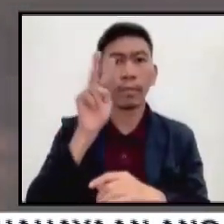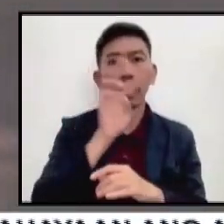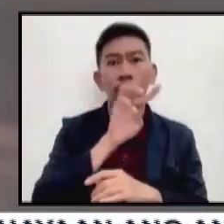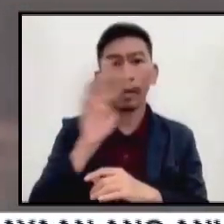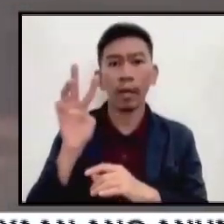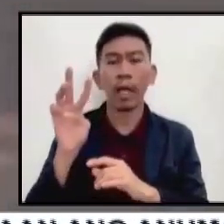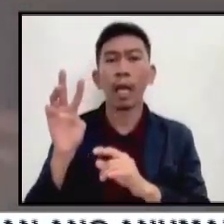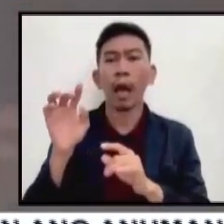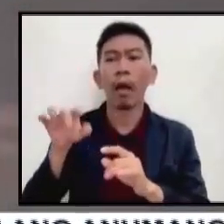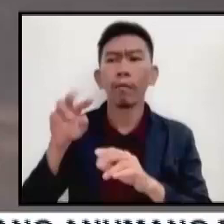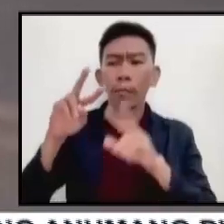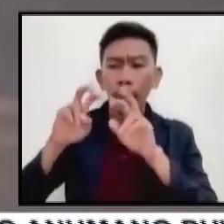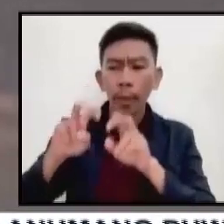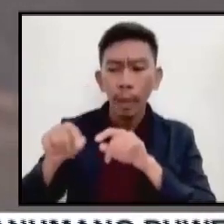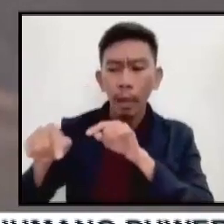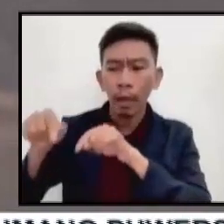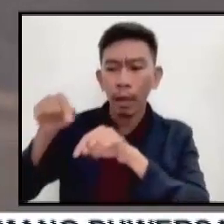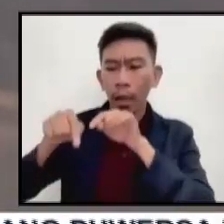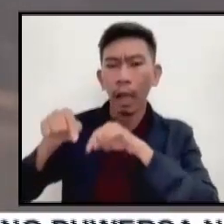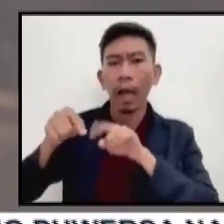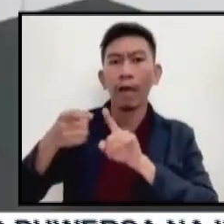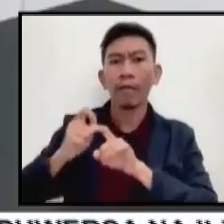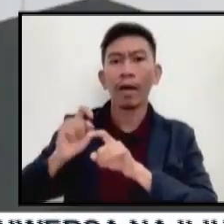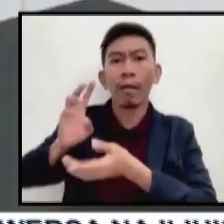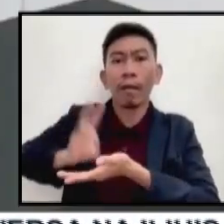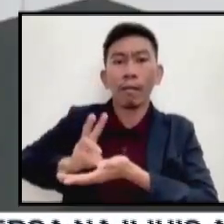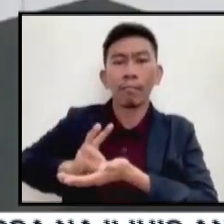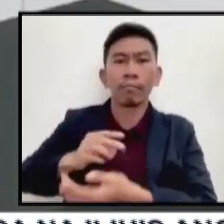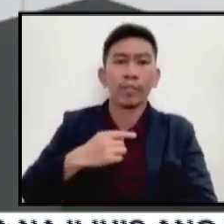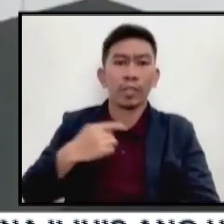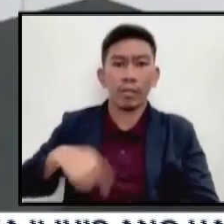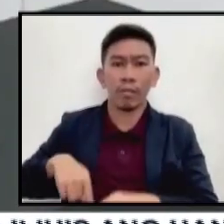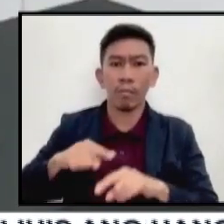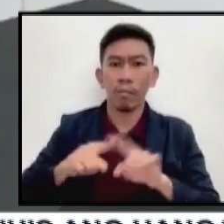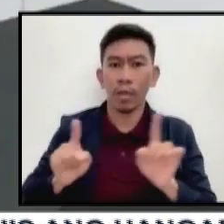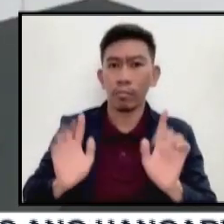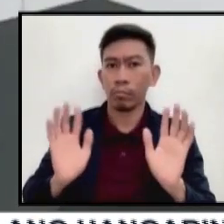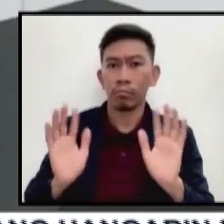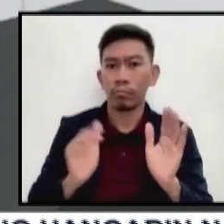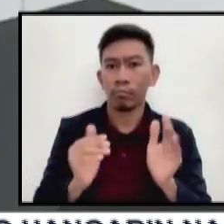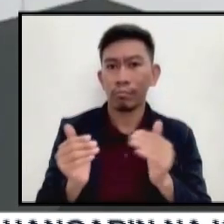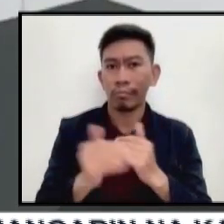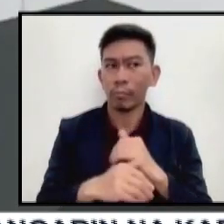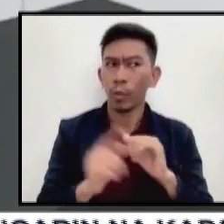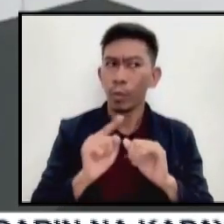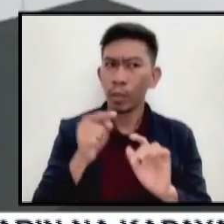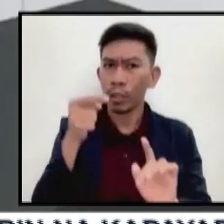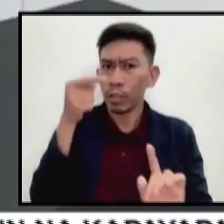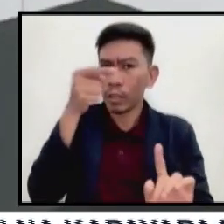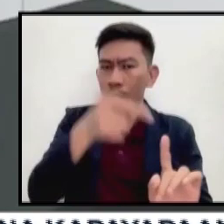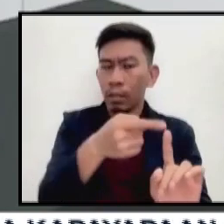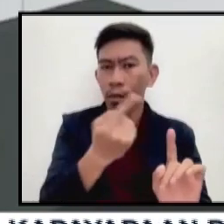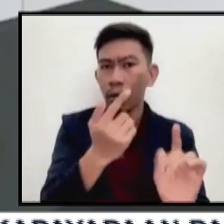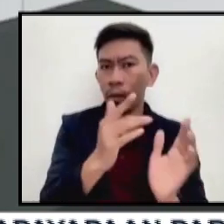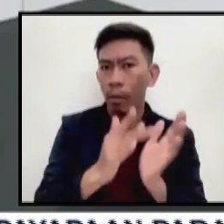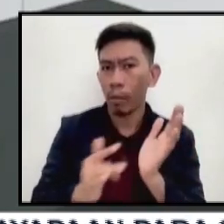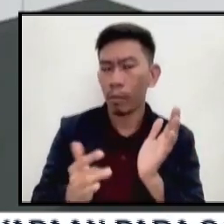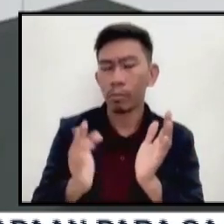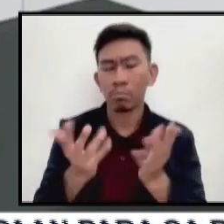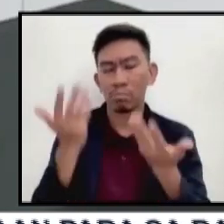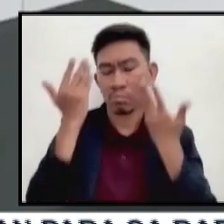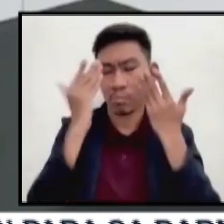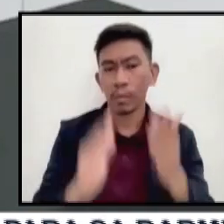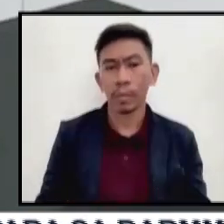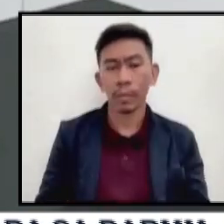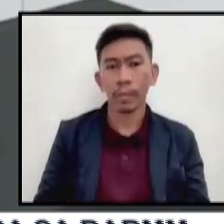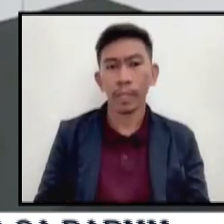Pero ayaw pangunahan ng DICT ang motibo ng hacker. Sir, based po dun sa initial investigation po natin,